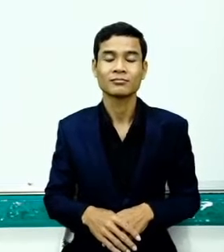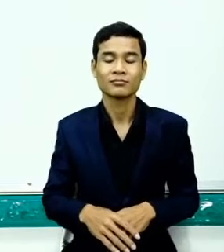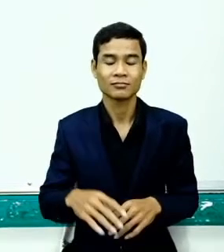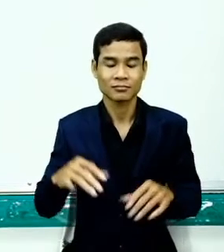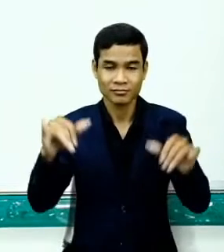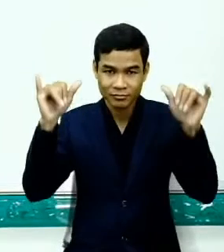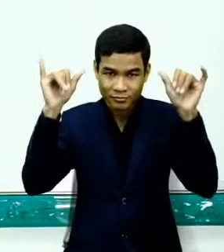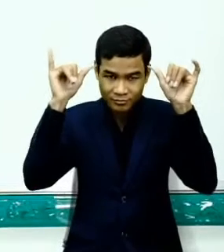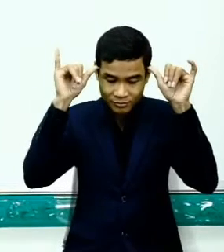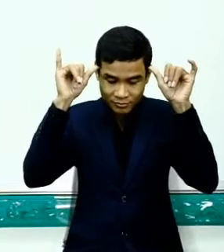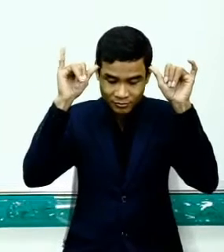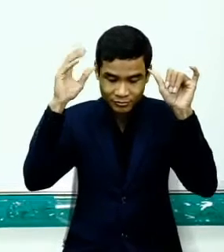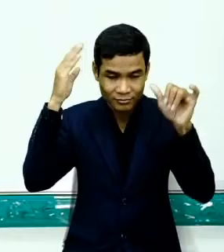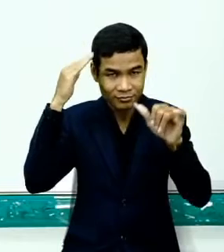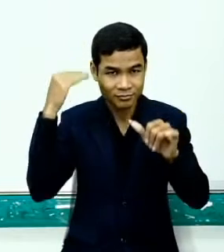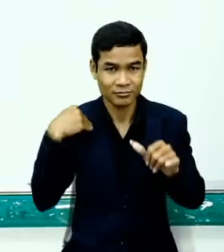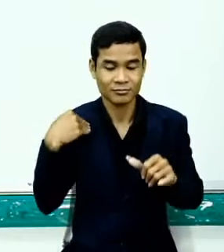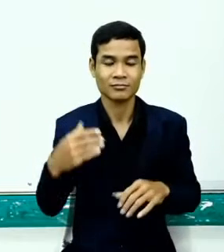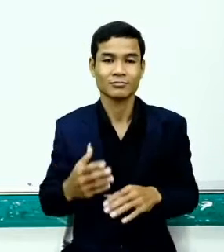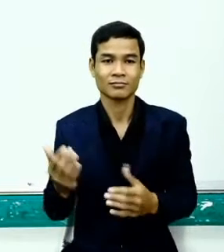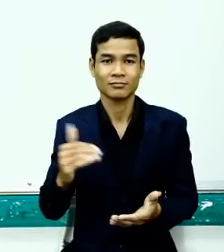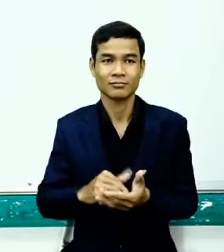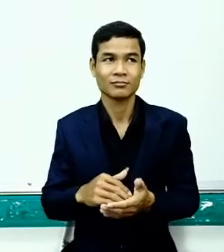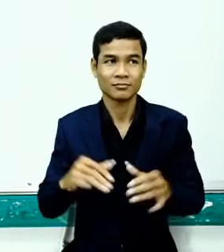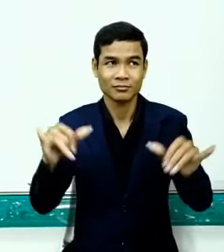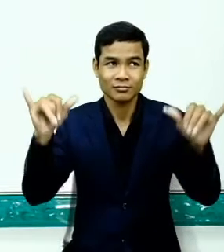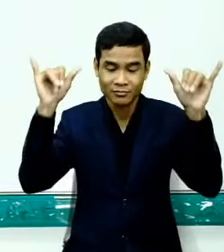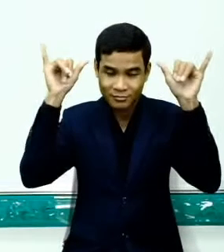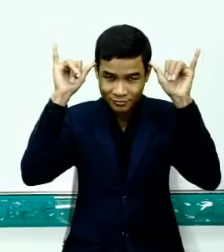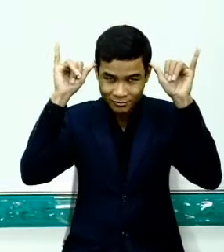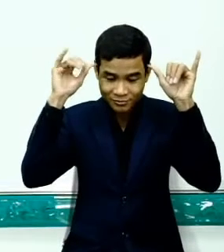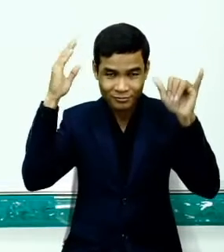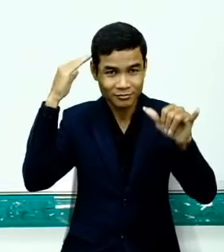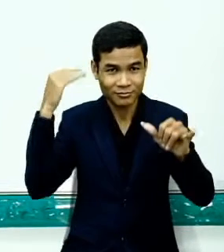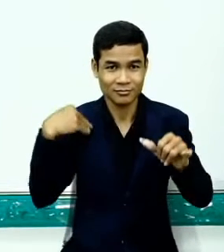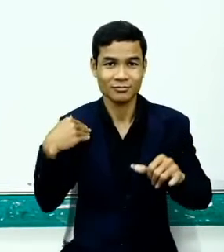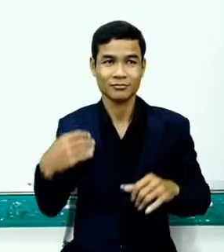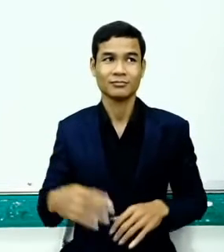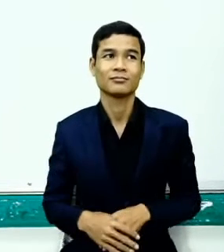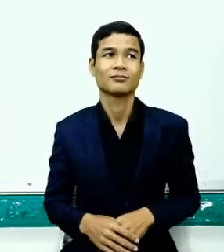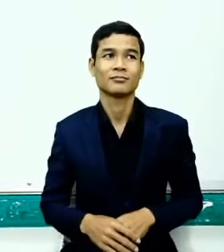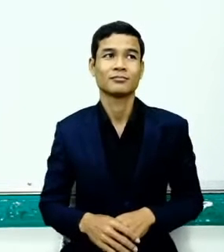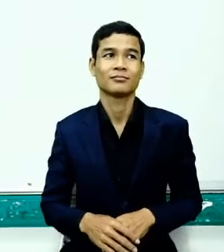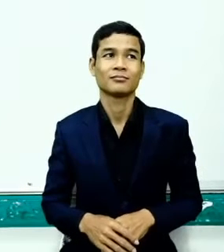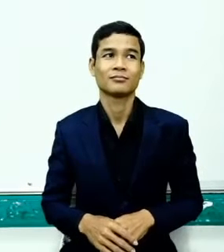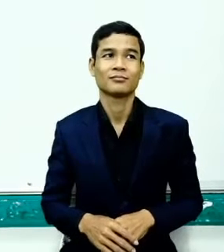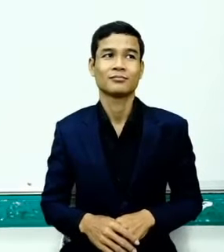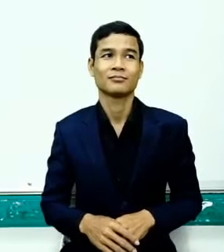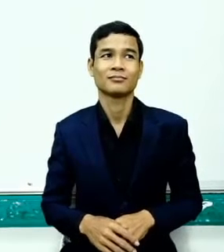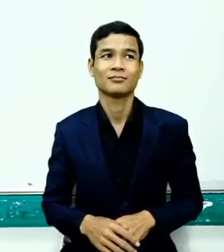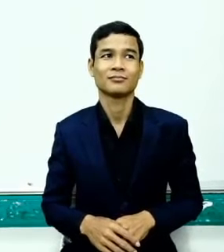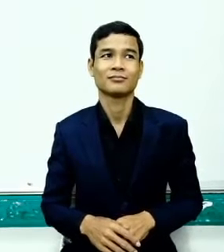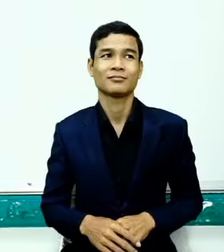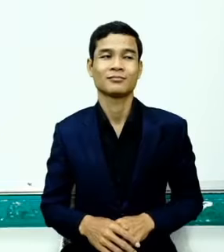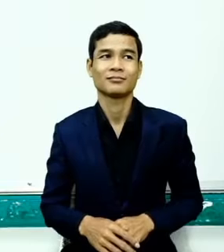ញីចាម្ដងទៀតកញី